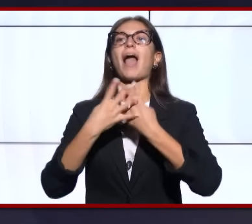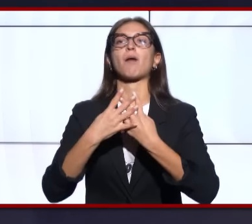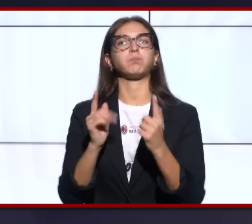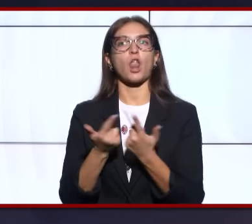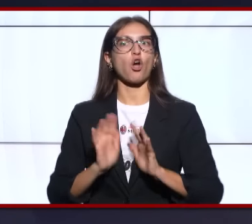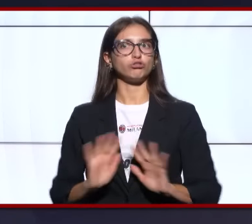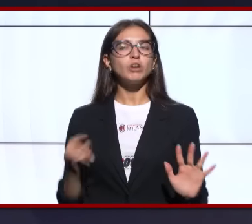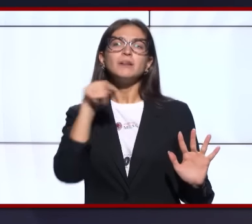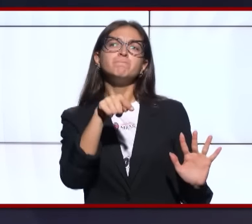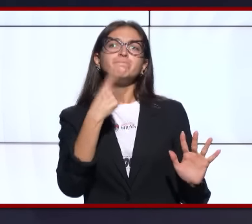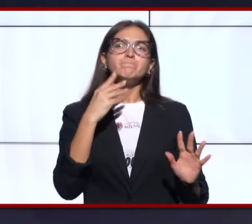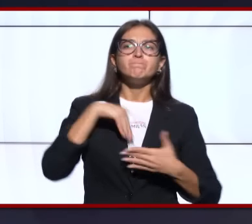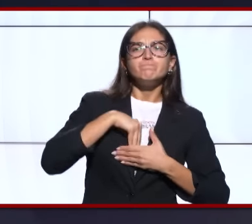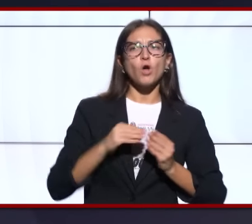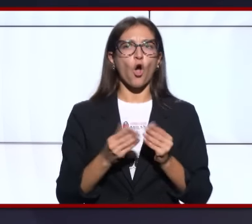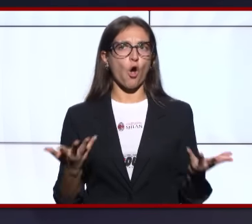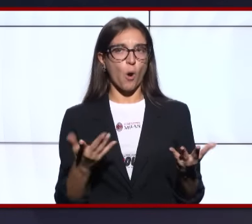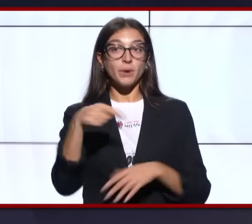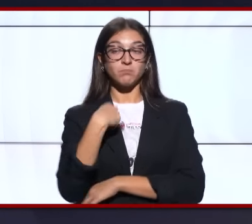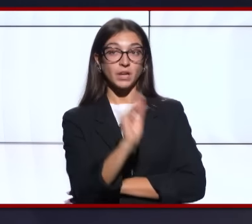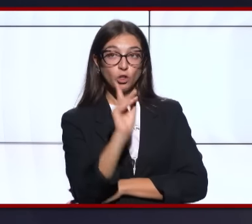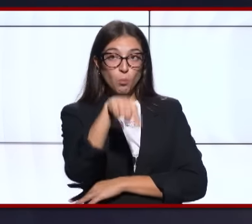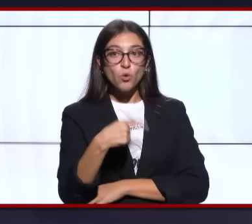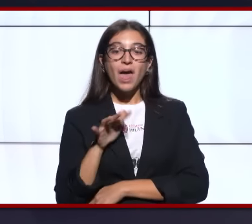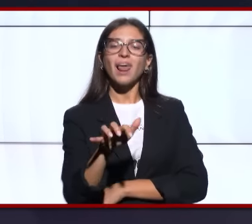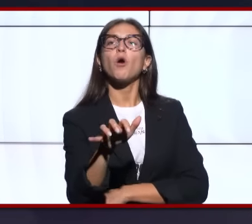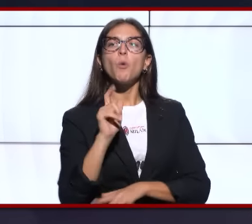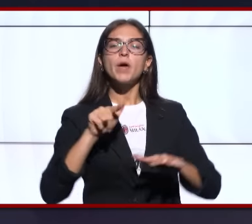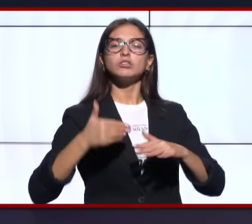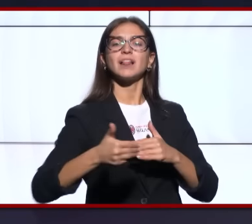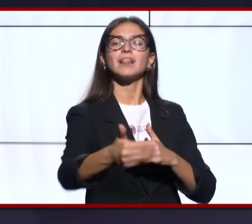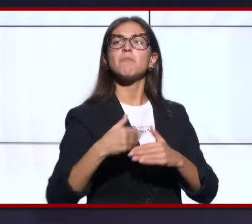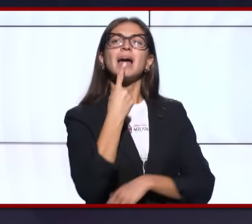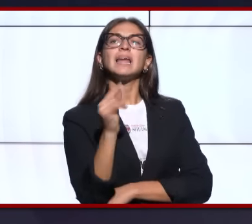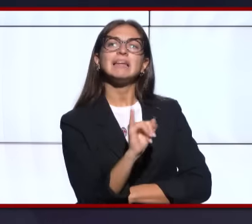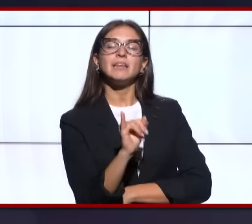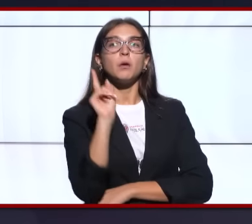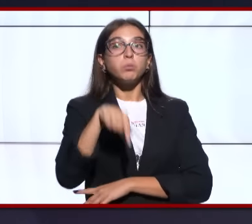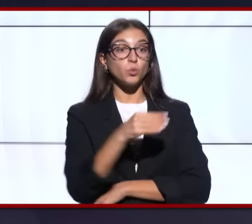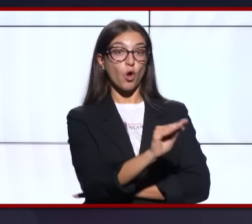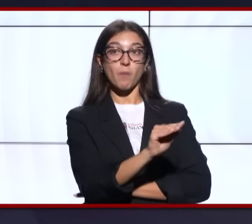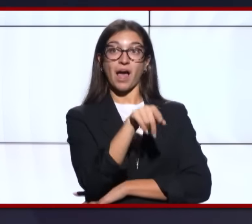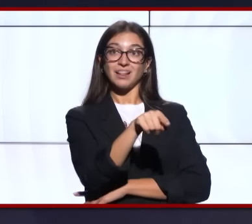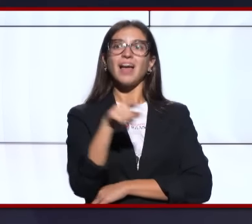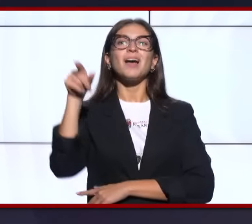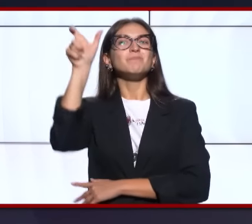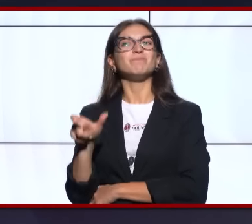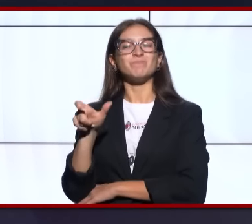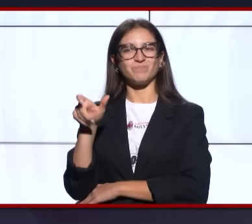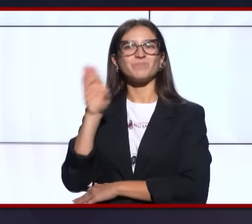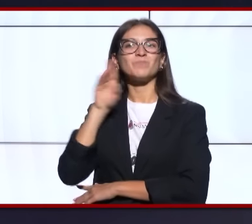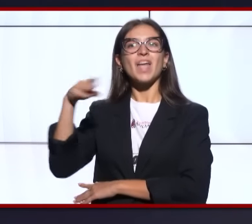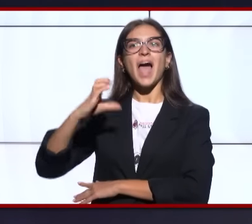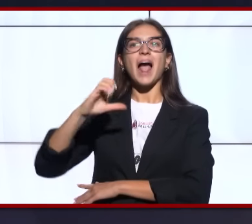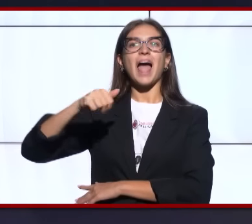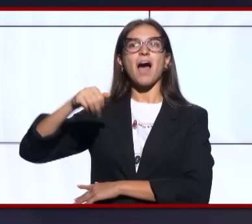le chiedo su chi potrà recuperare anche nelle prossime settimane e se è cambiato la sua percezione in riferimento a Camarda perché è